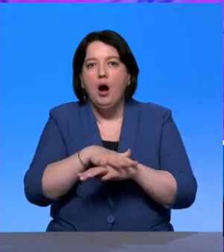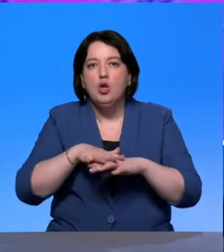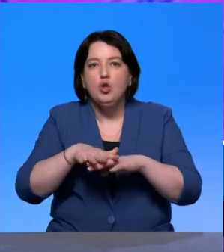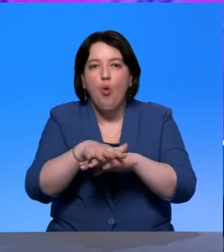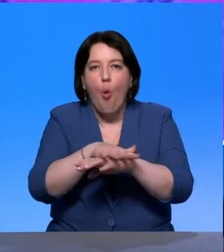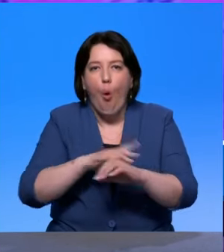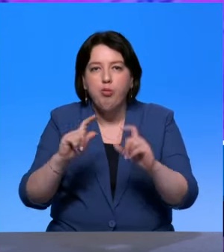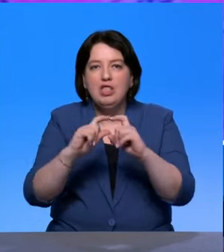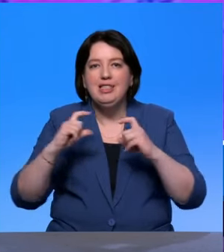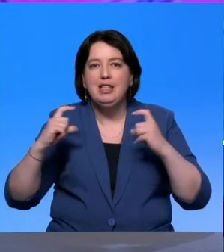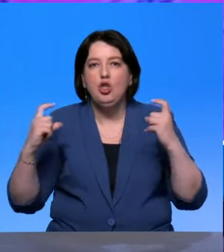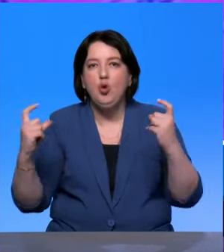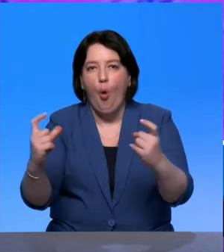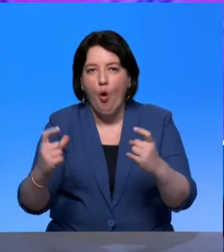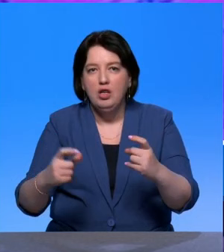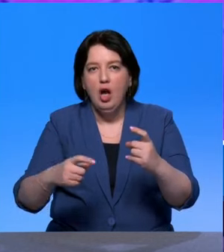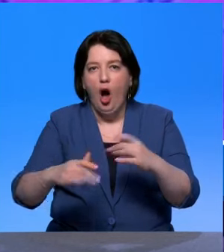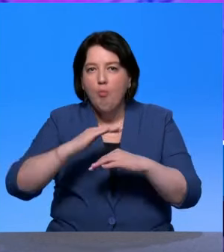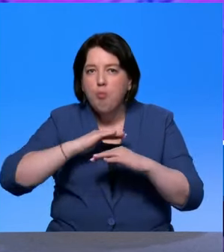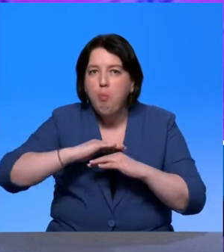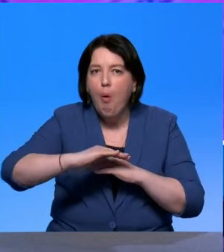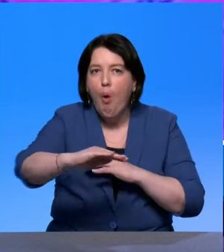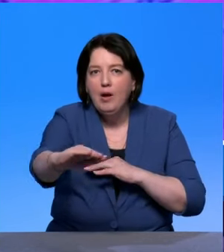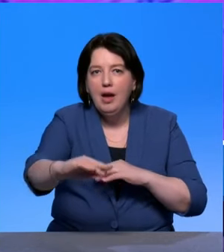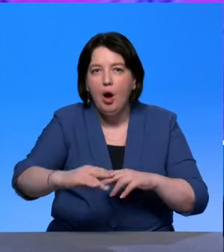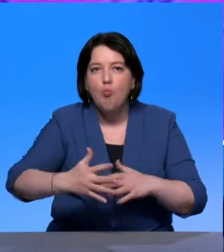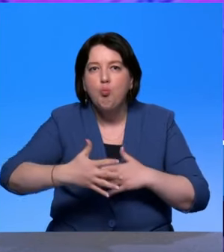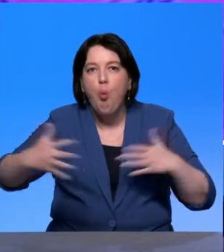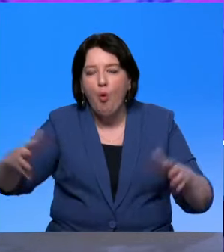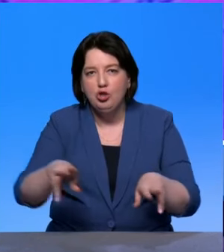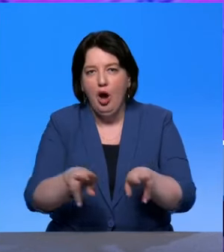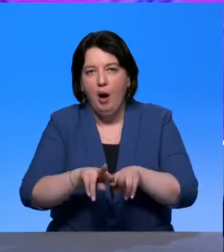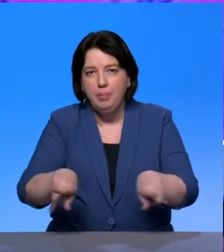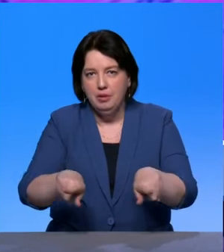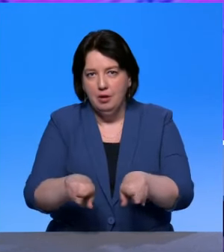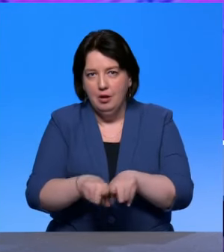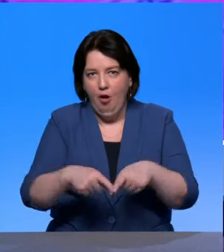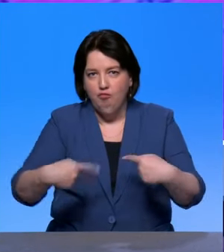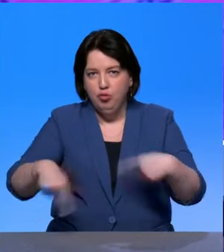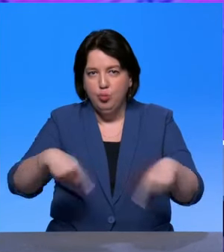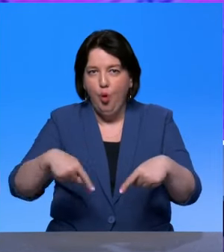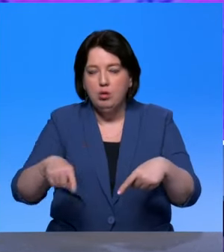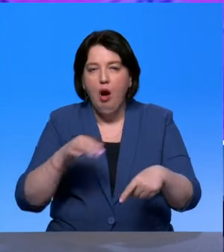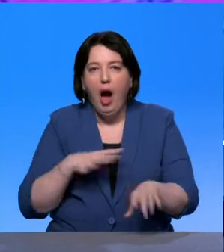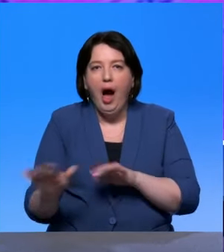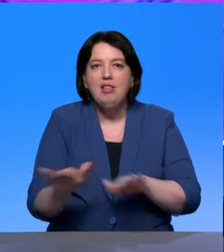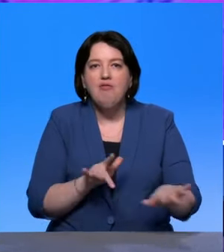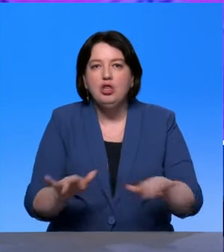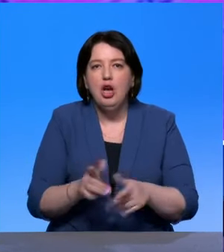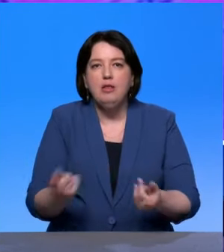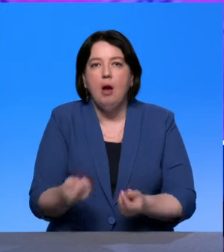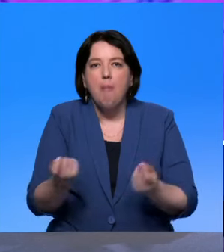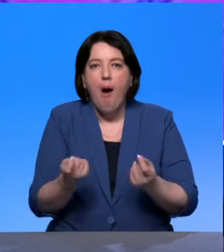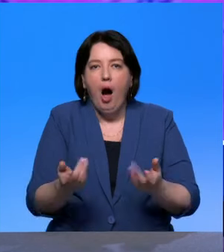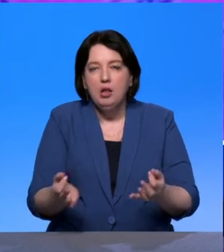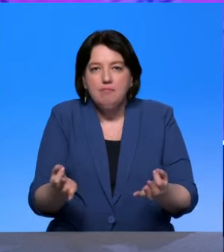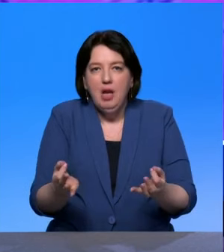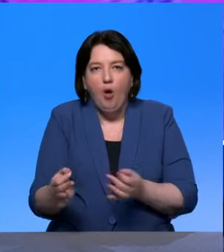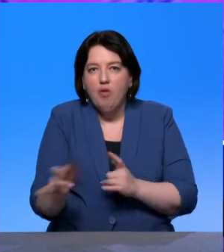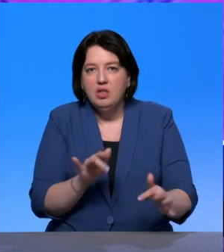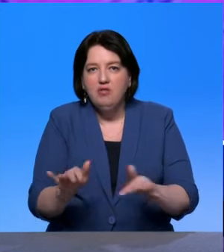стадион, там поле больше, чем в футболе. Вот. А Движения мало. Вот для меня спорт – это, понимаете,